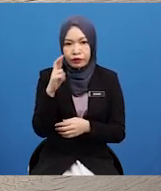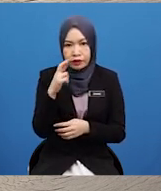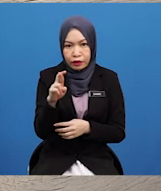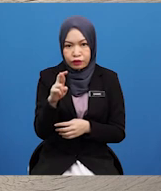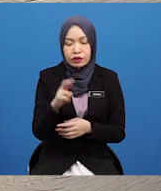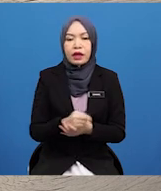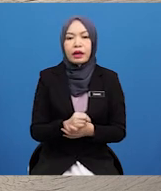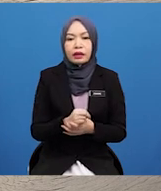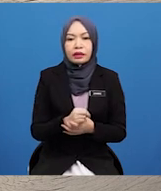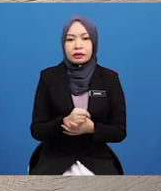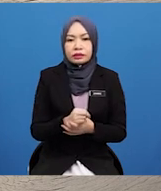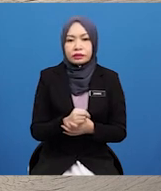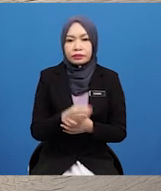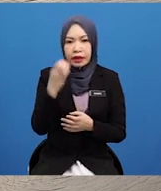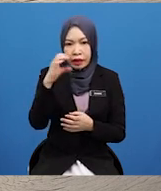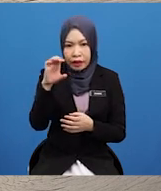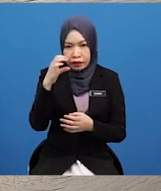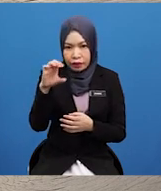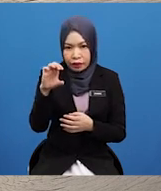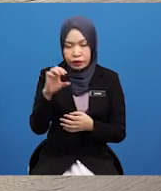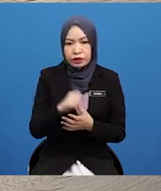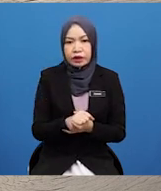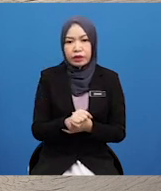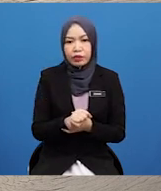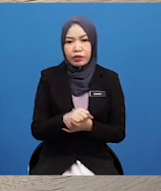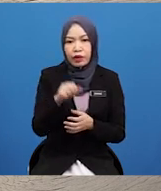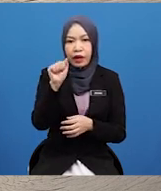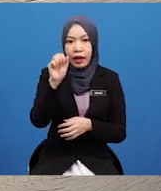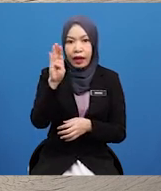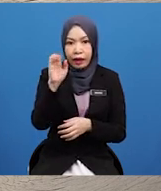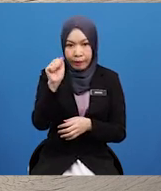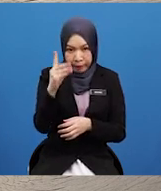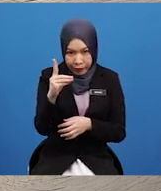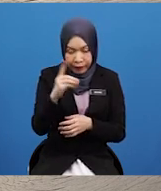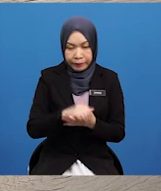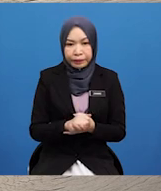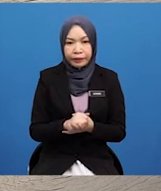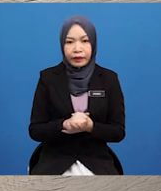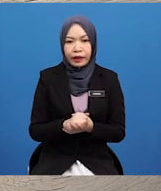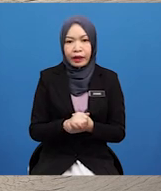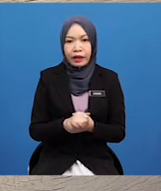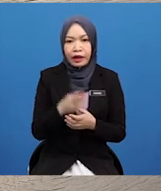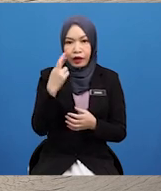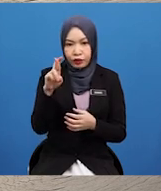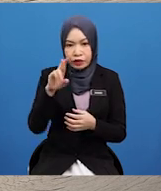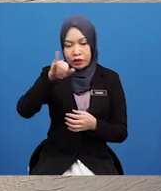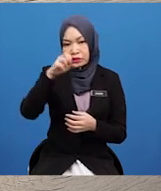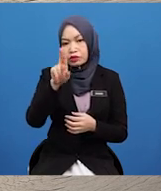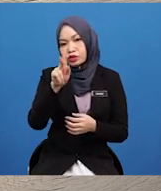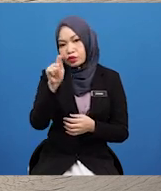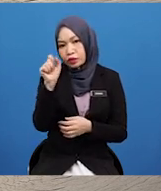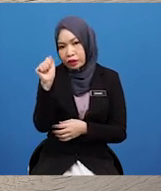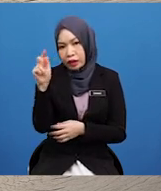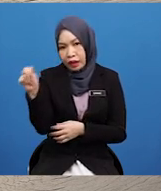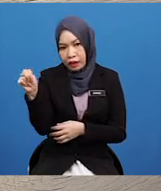berabad-abad, berguni-guni, kedua-dua, ratusan, jutaan.